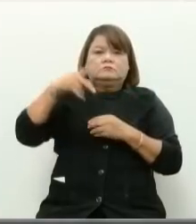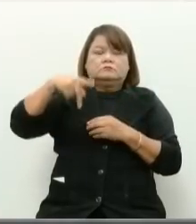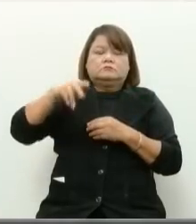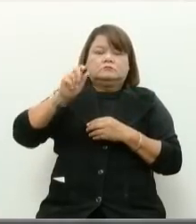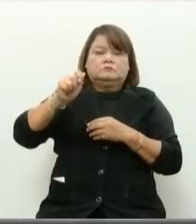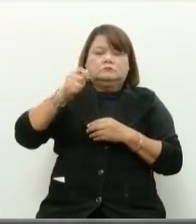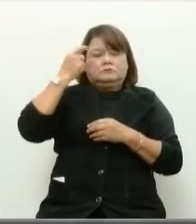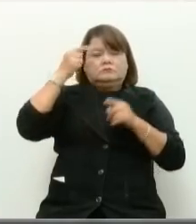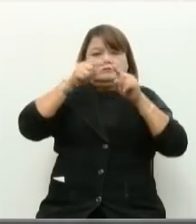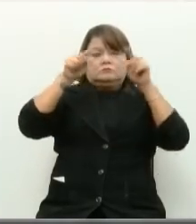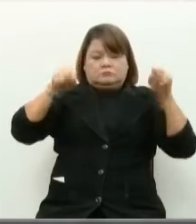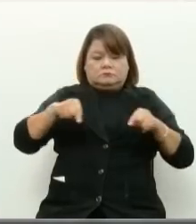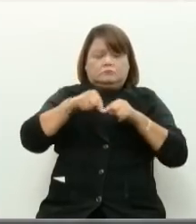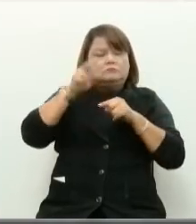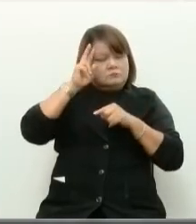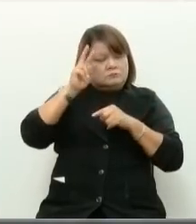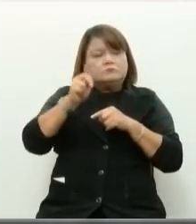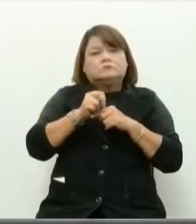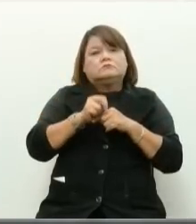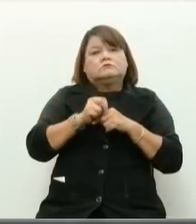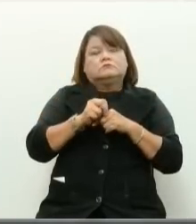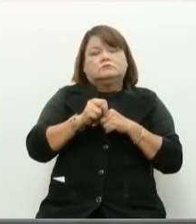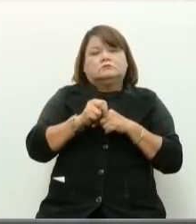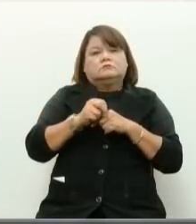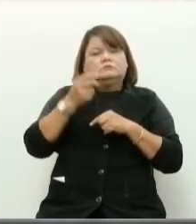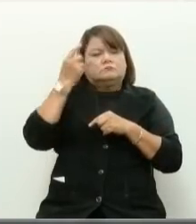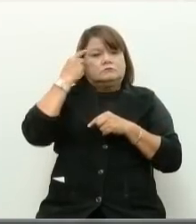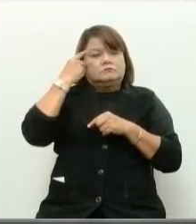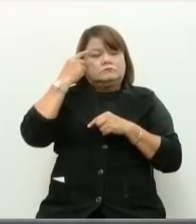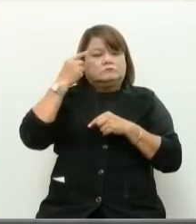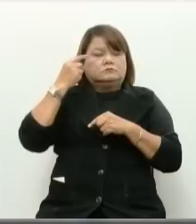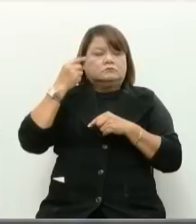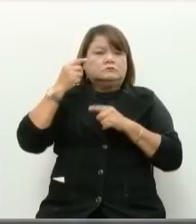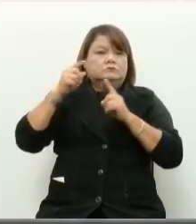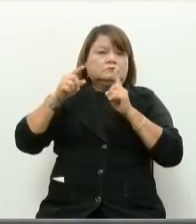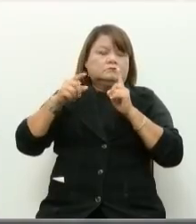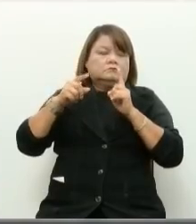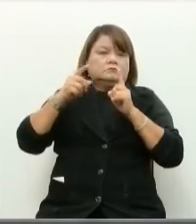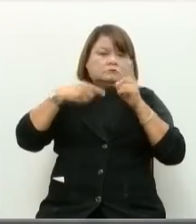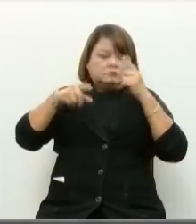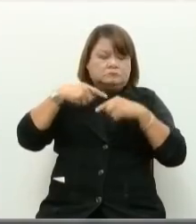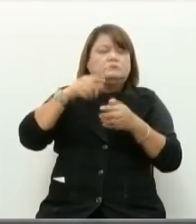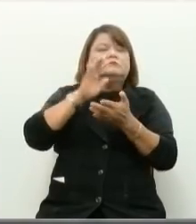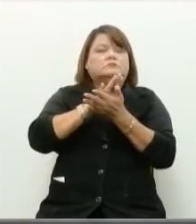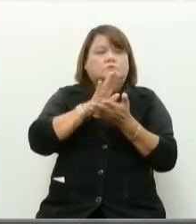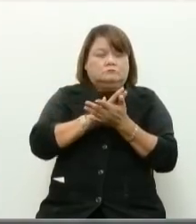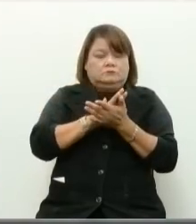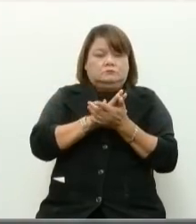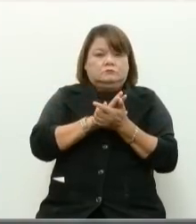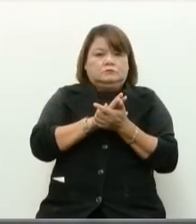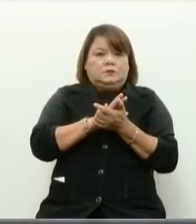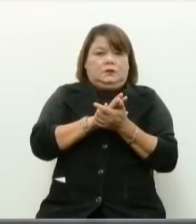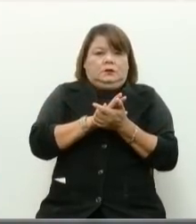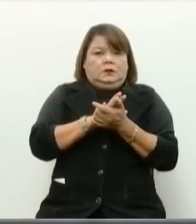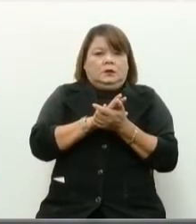ากกรอบความคิดเกิดจากนโยบายเราคงได้ยินคำว่า back to school ช่วยกันมาที่โรงเรียนหรือเราคงได้ยิน